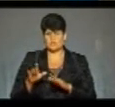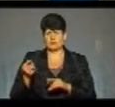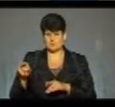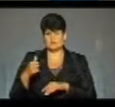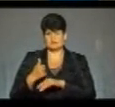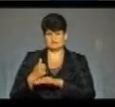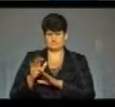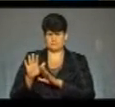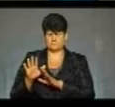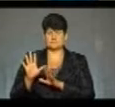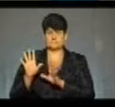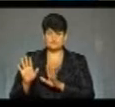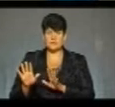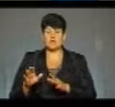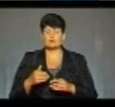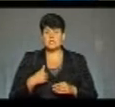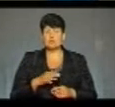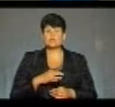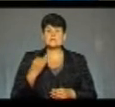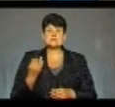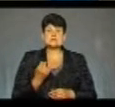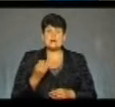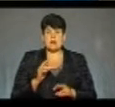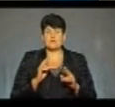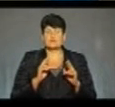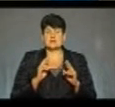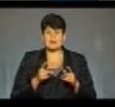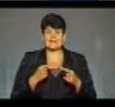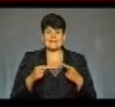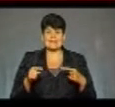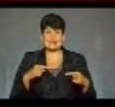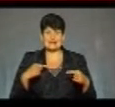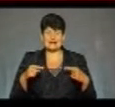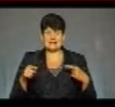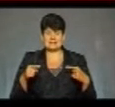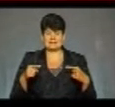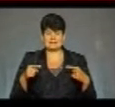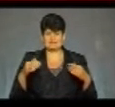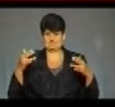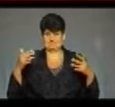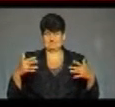пріоритети політичні, то мені було цікаво, як різношерстна, скажімо,